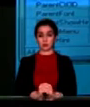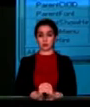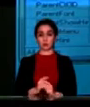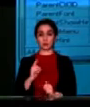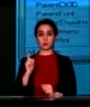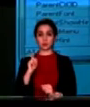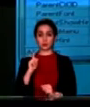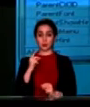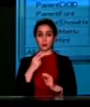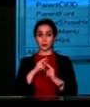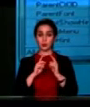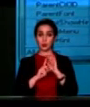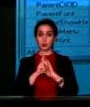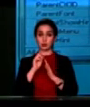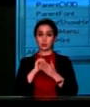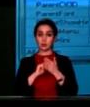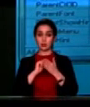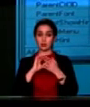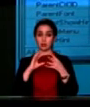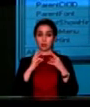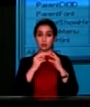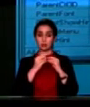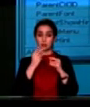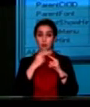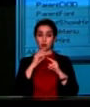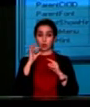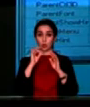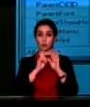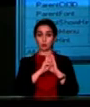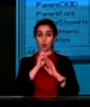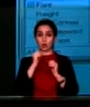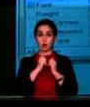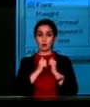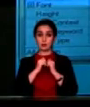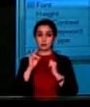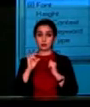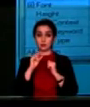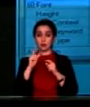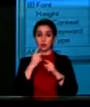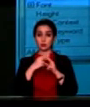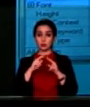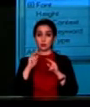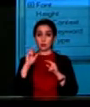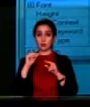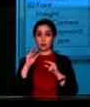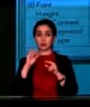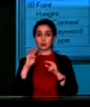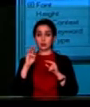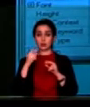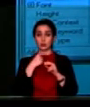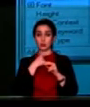Chunki boshida natijalarimiz barchasi, demak, 0 dan boshlanadi va har safar, demak, button tugmasini